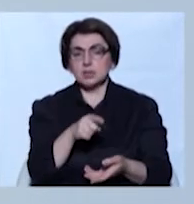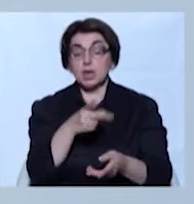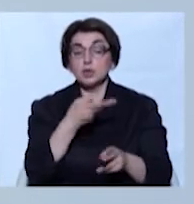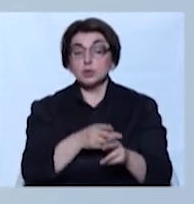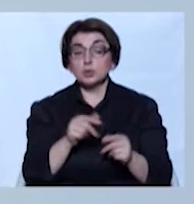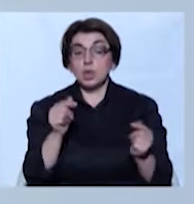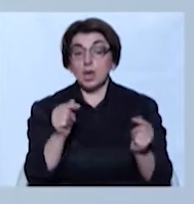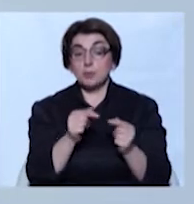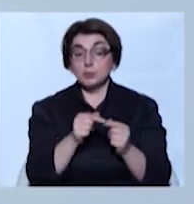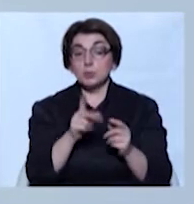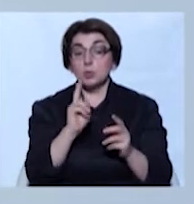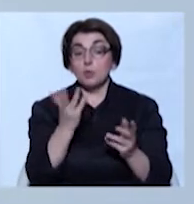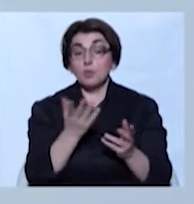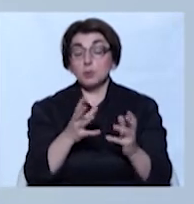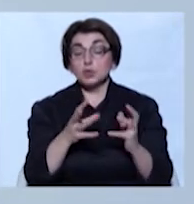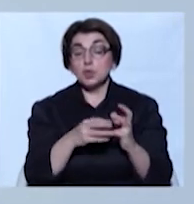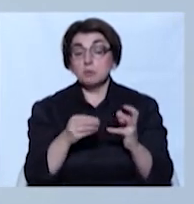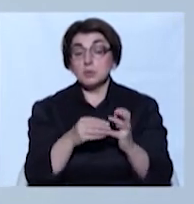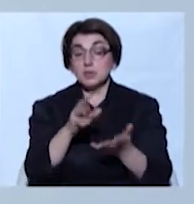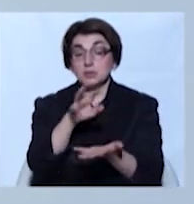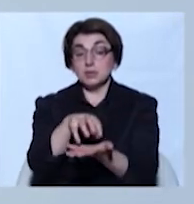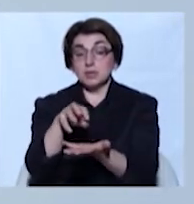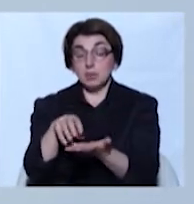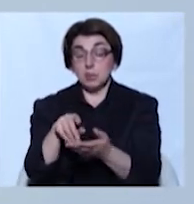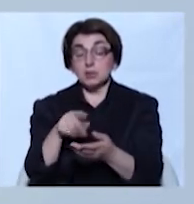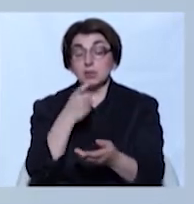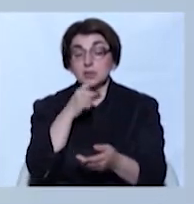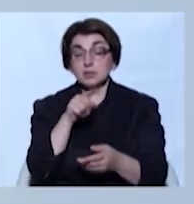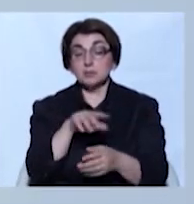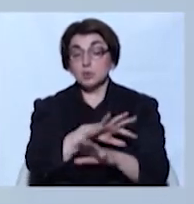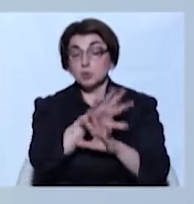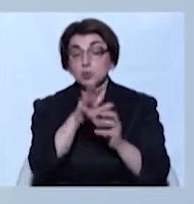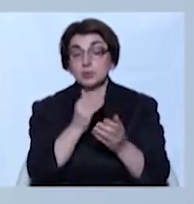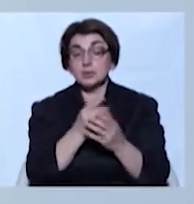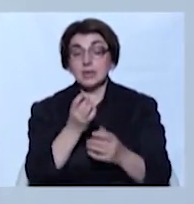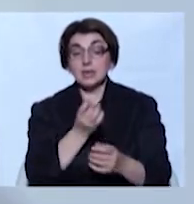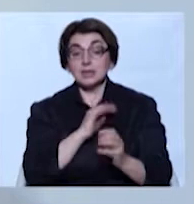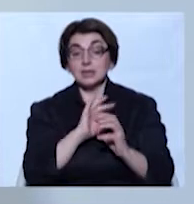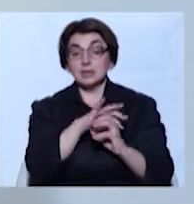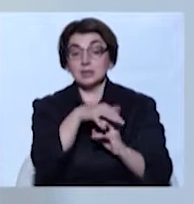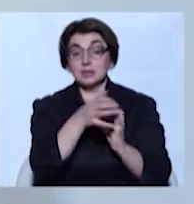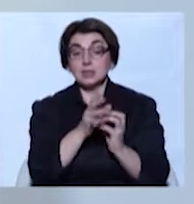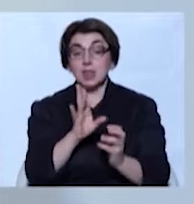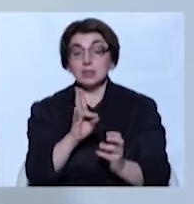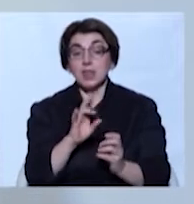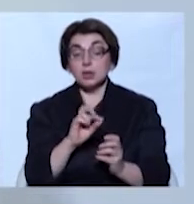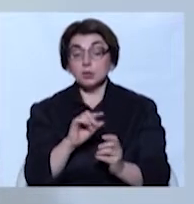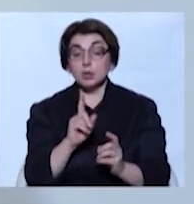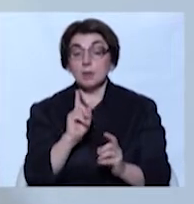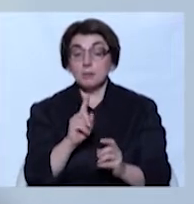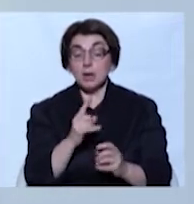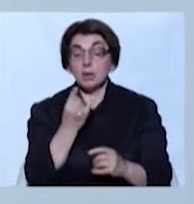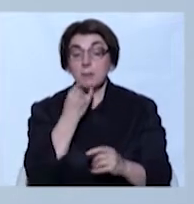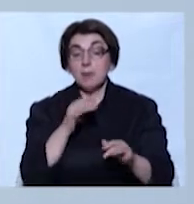ამიტომ ქვეწარმავლებისა და ფრინველების კვერცხს აქვს ნაჭუჭი. ზოგადად, ქვეწარმავლებისა და ფრინველების